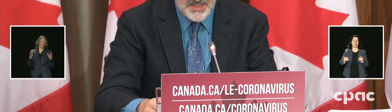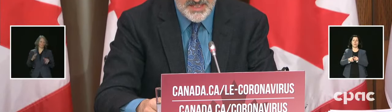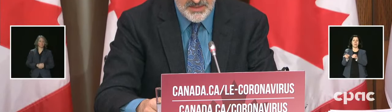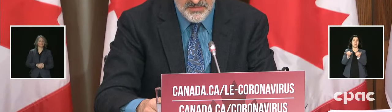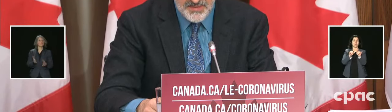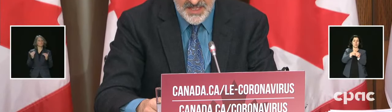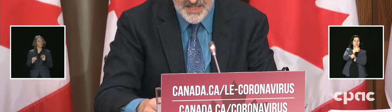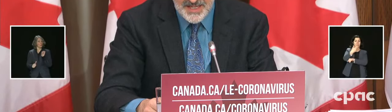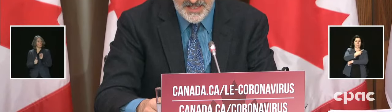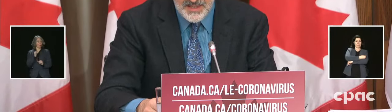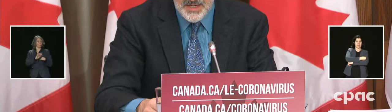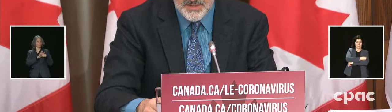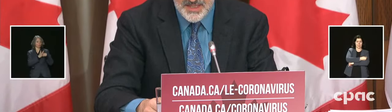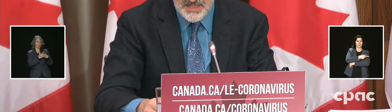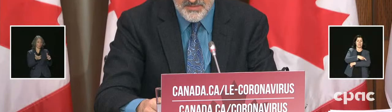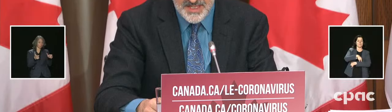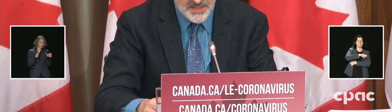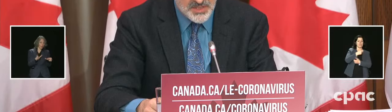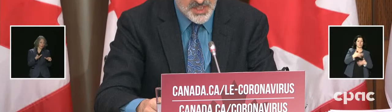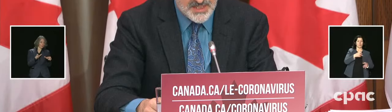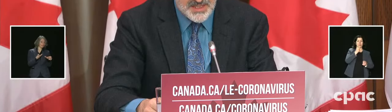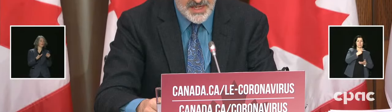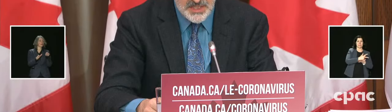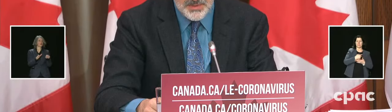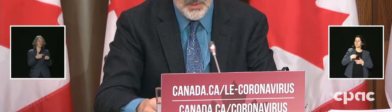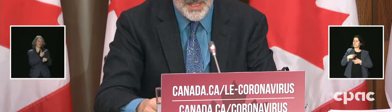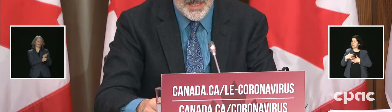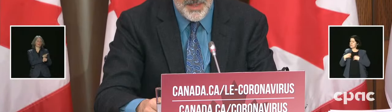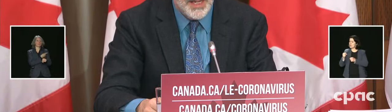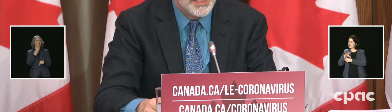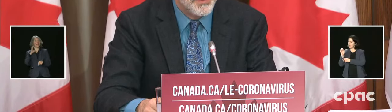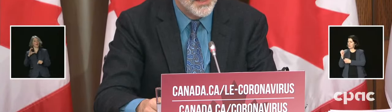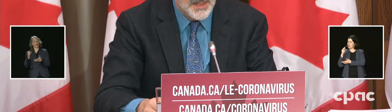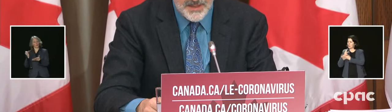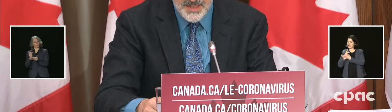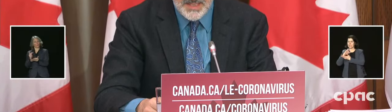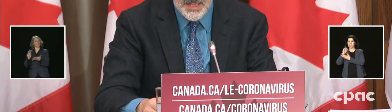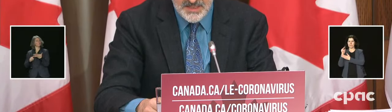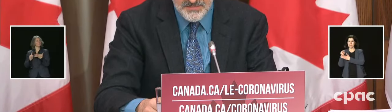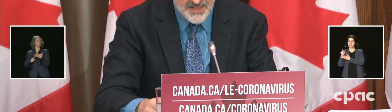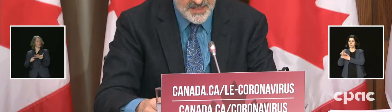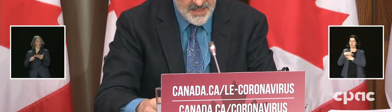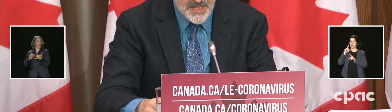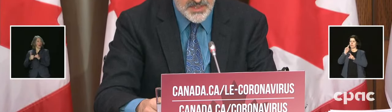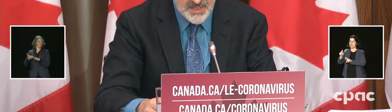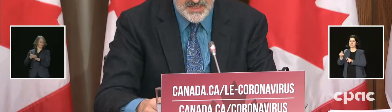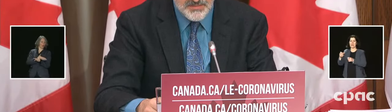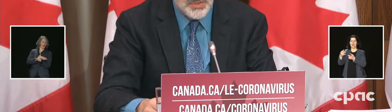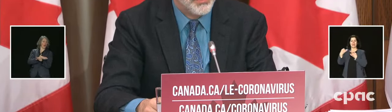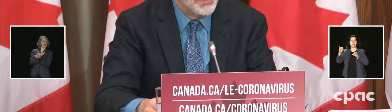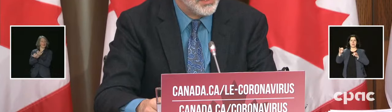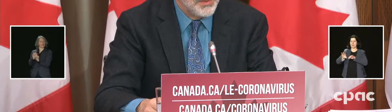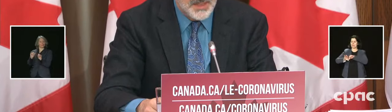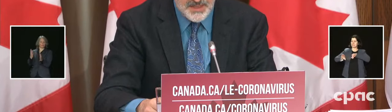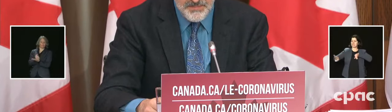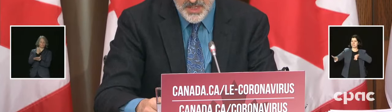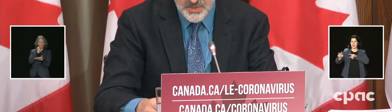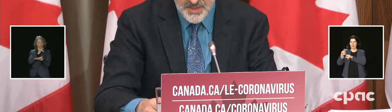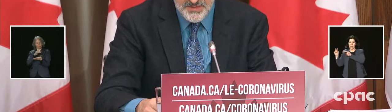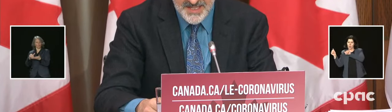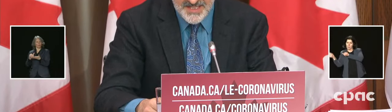la COVID-19, Santé Canada a autorisé le vaccin de Janssen à la suite d'un examen indépendant, scientifique et exhaustif de son